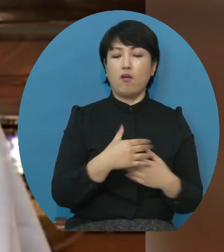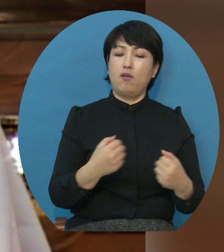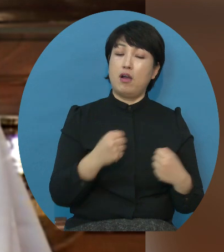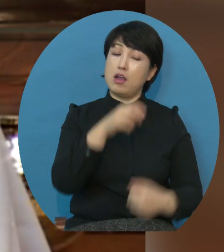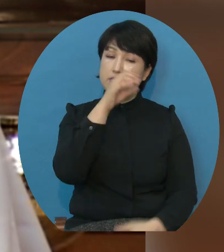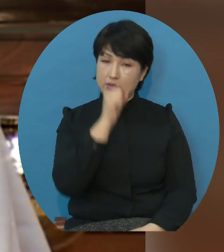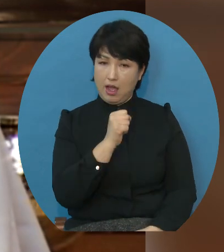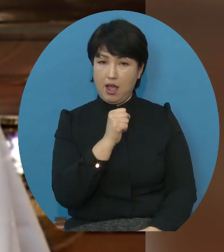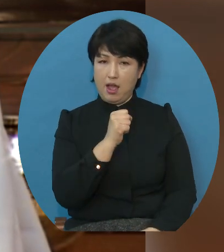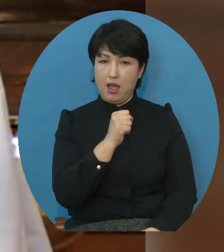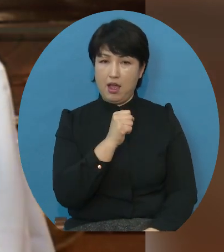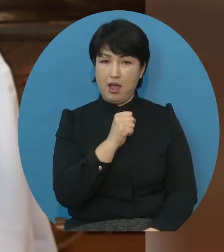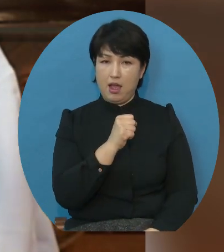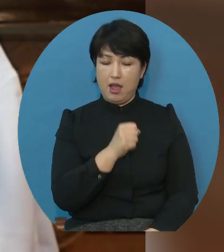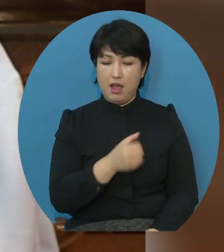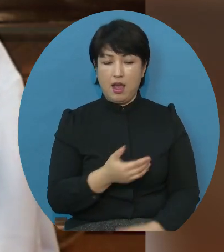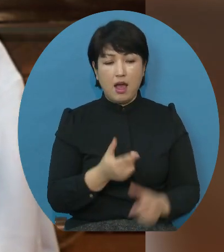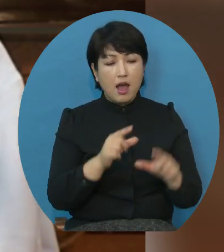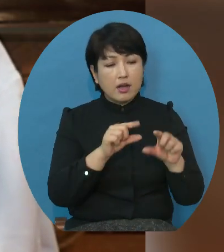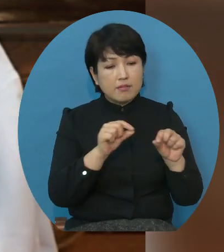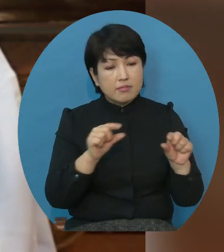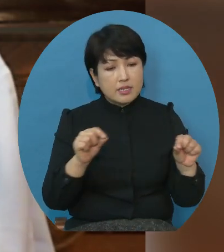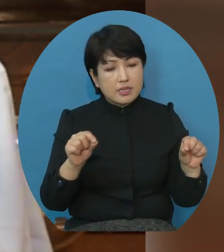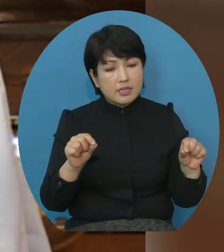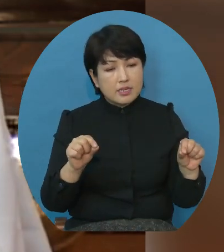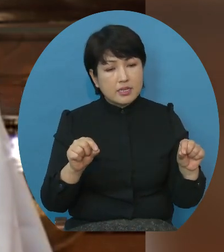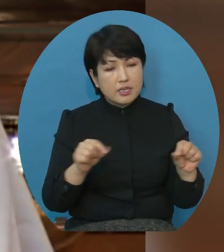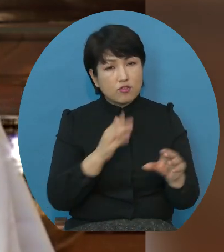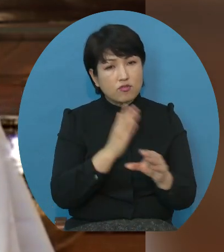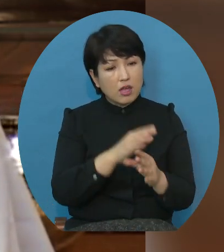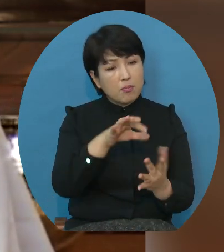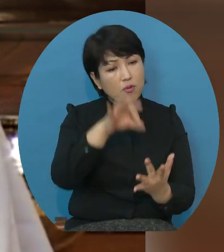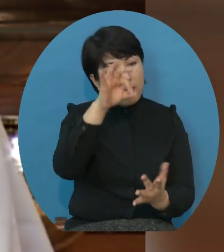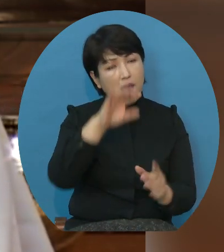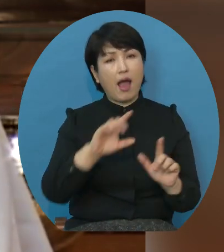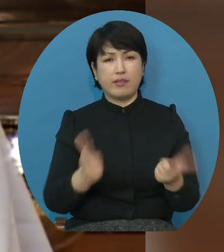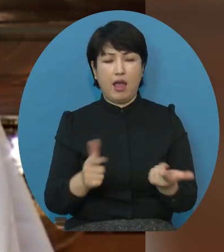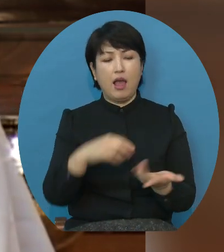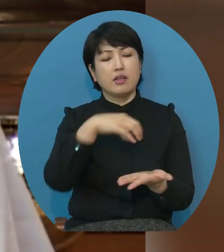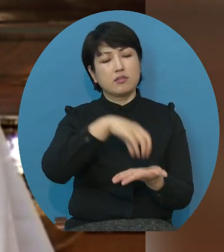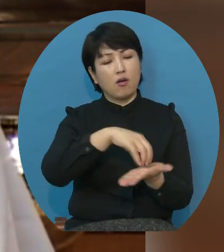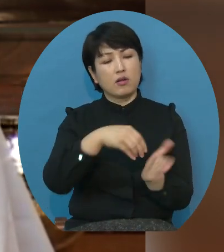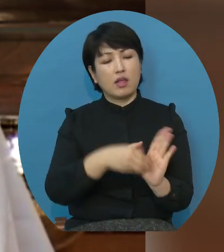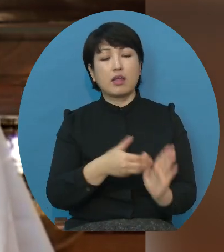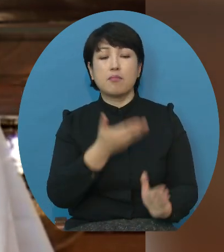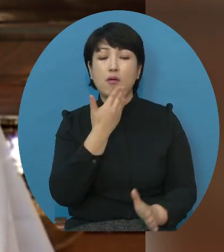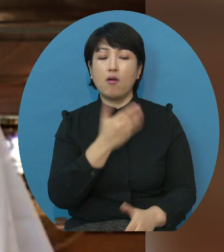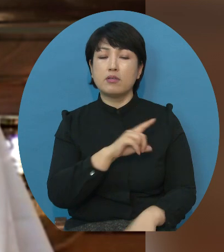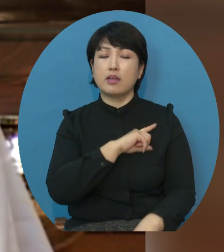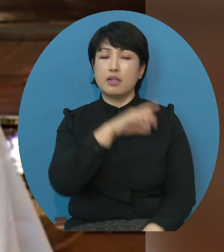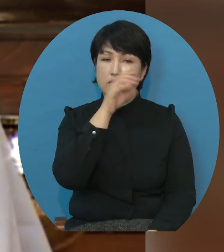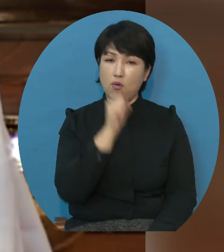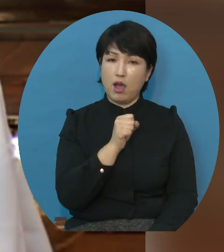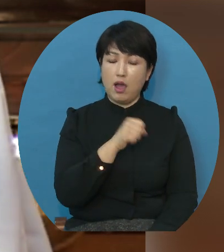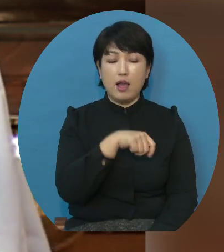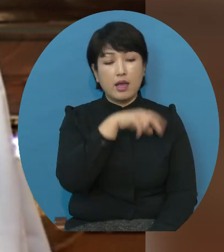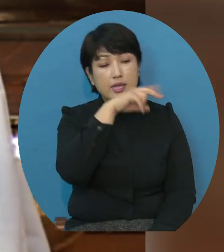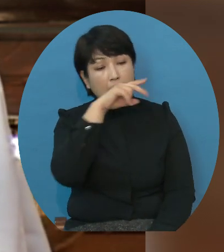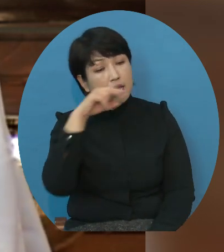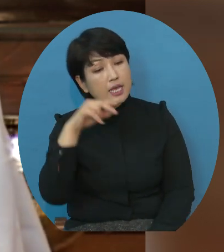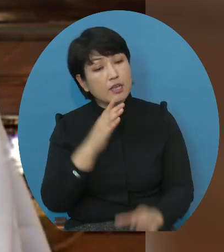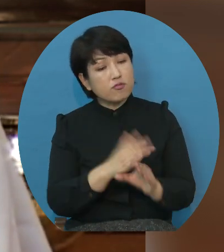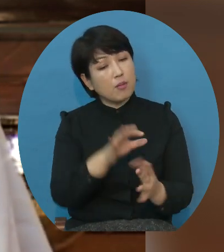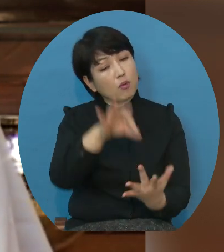좋다 즉 어떤 음식이 g1 건강해져 왔냐 그러니까 적당하게 먹는게 제일 좋다 어떤